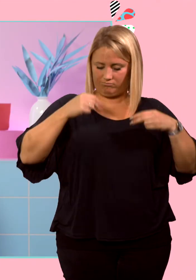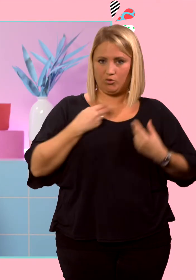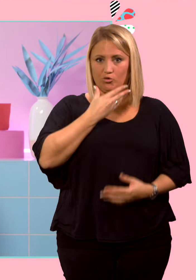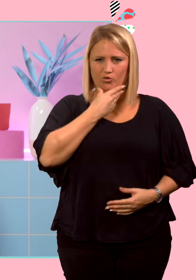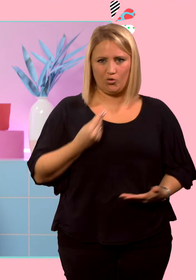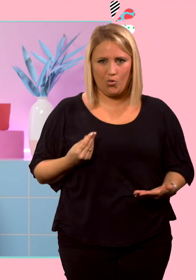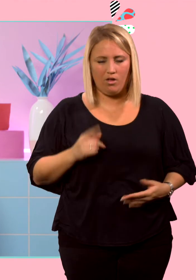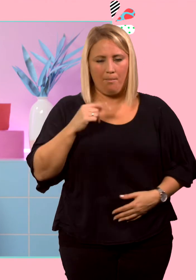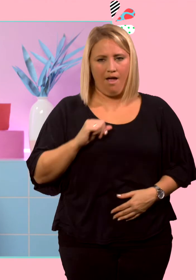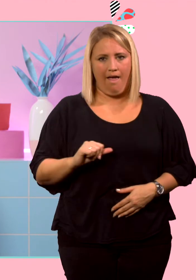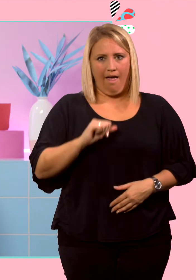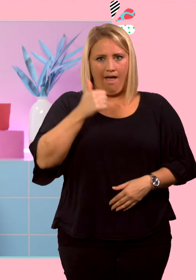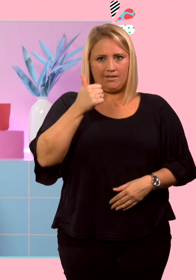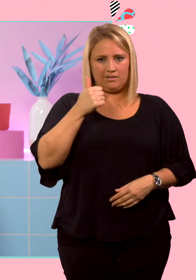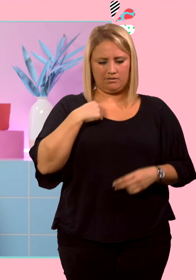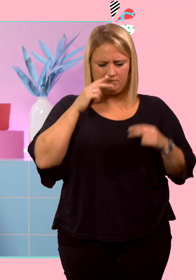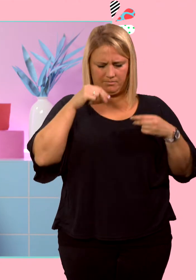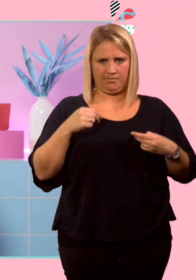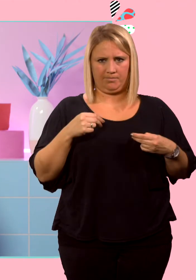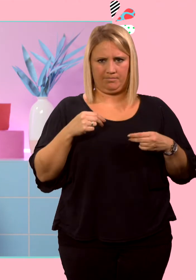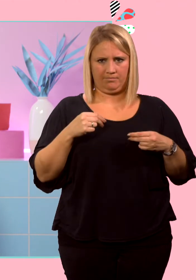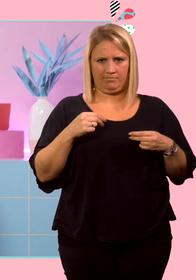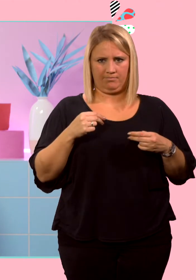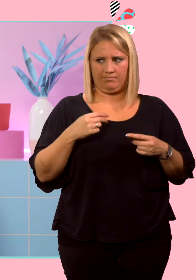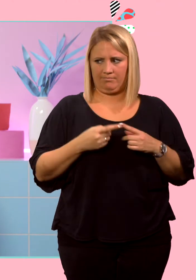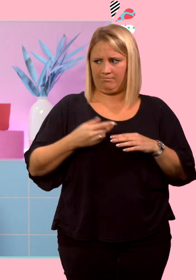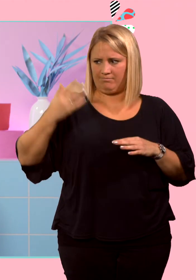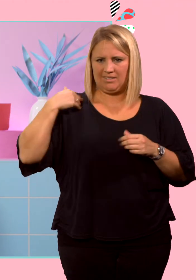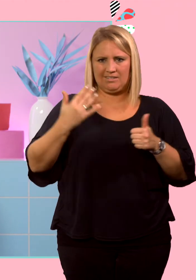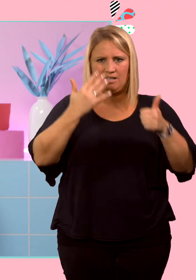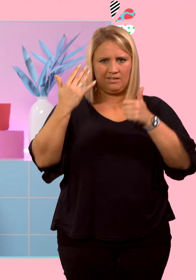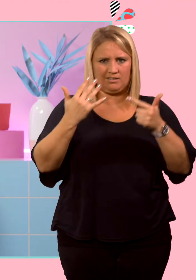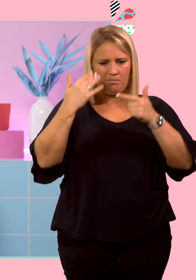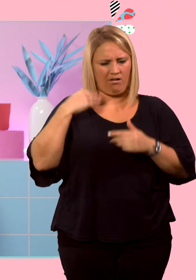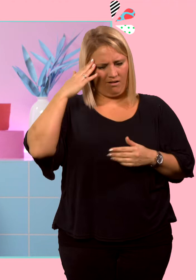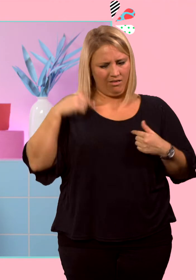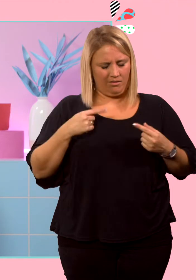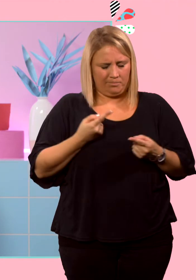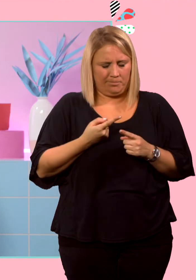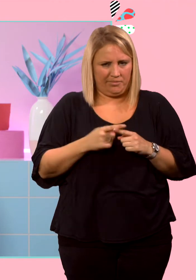aber es sah dann im ersten Moment halt nicht so aus wie die Sachen, die ich die letzten 6, 7 Jahre gesehen habe.